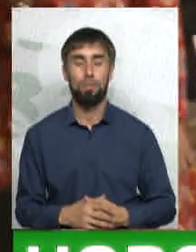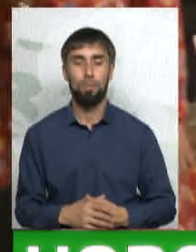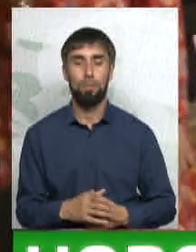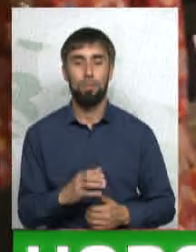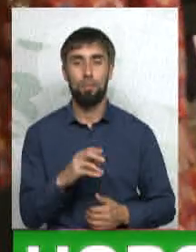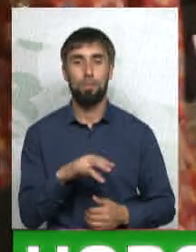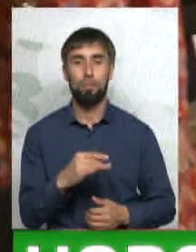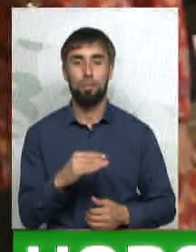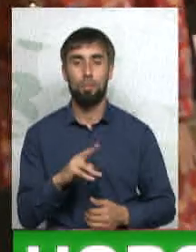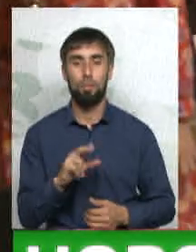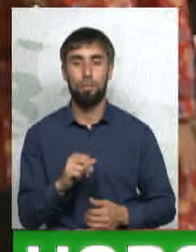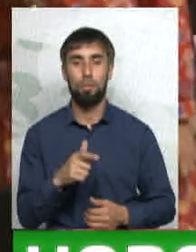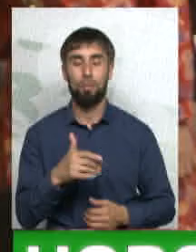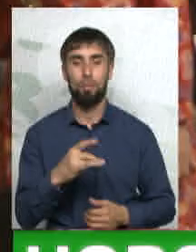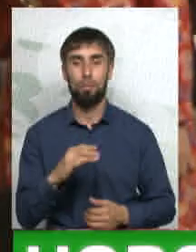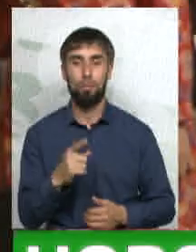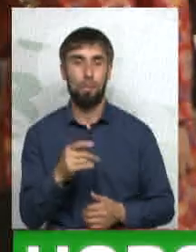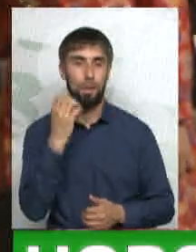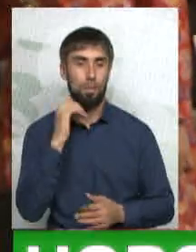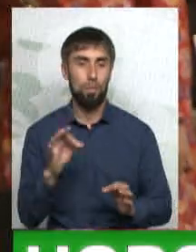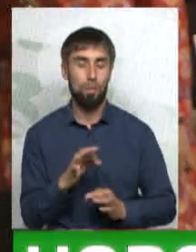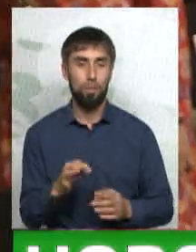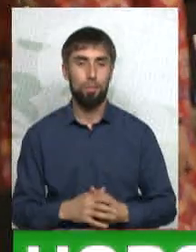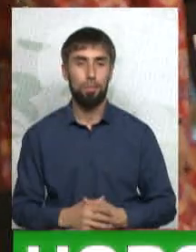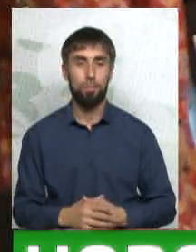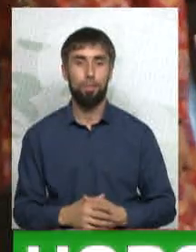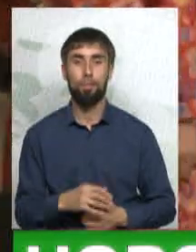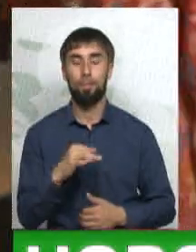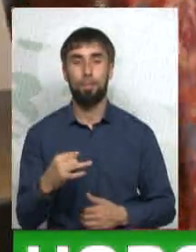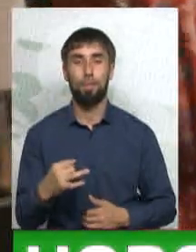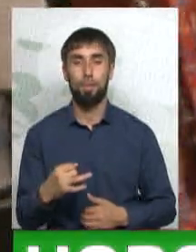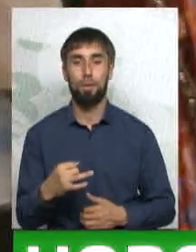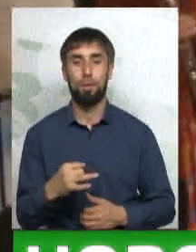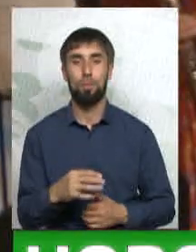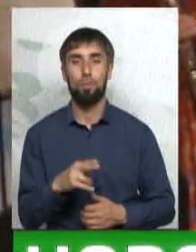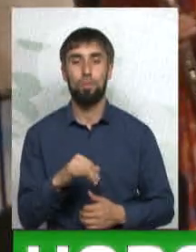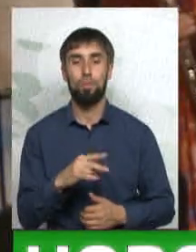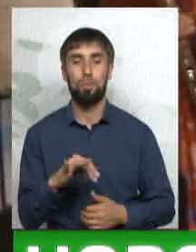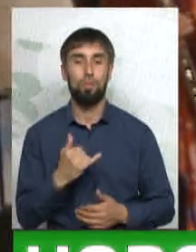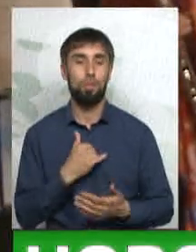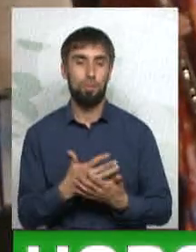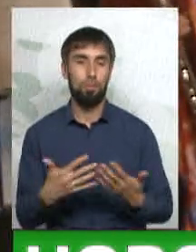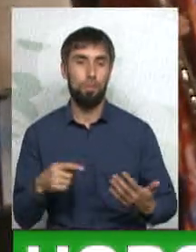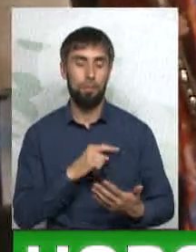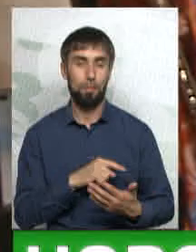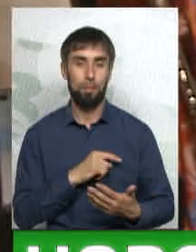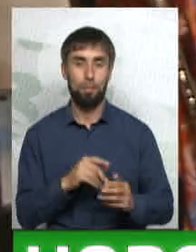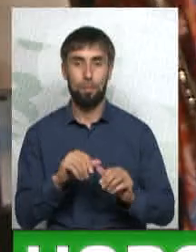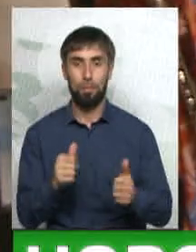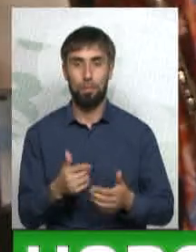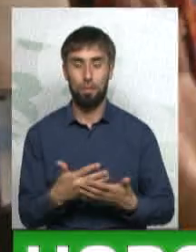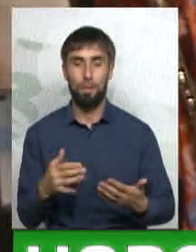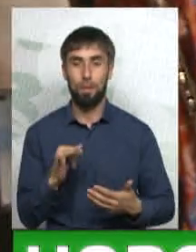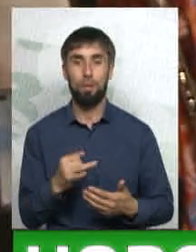Тоже очень интересно. Это старинная музыка, барочная. И Пуччини. У нас разнообразно, разнохарактерно. Поэтому